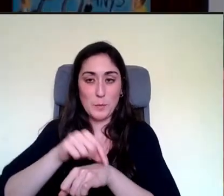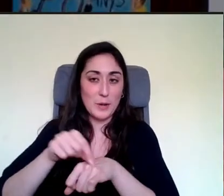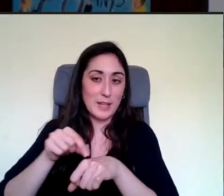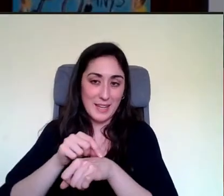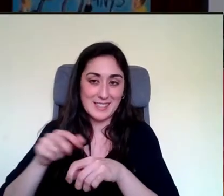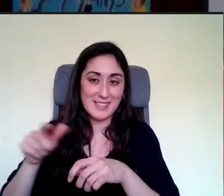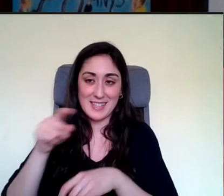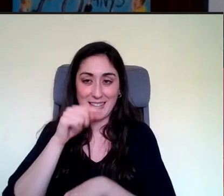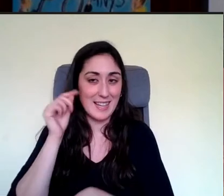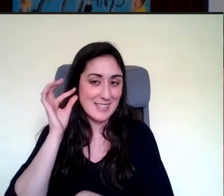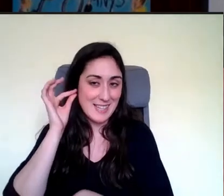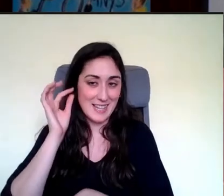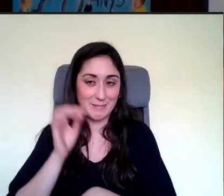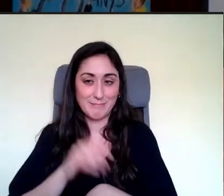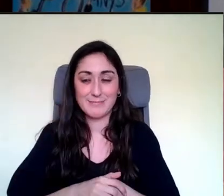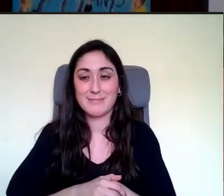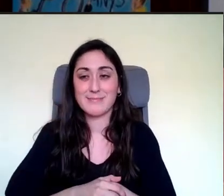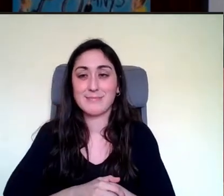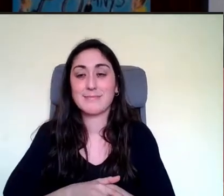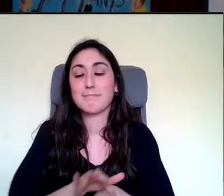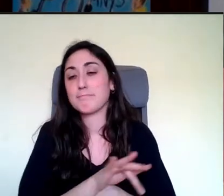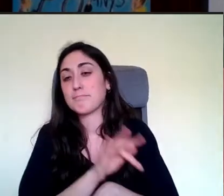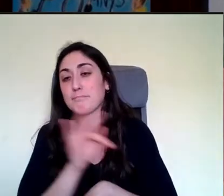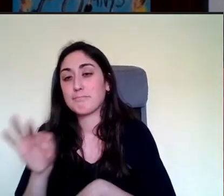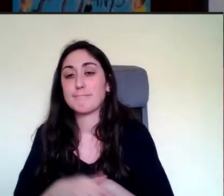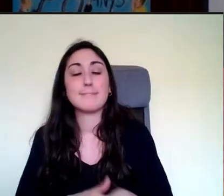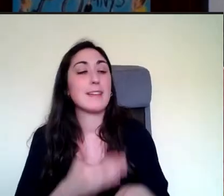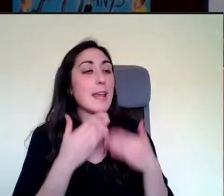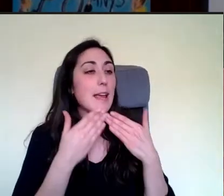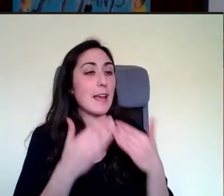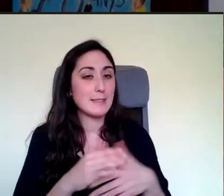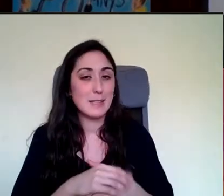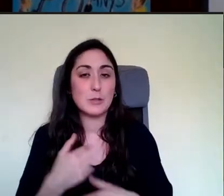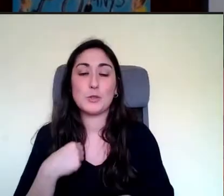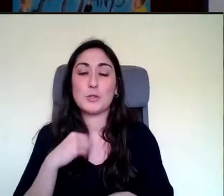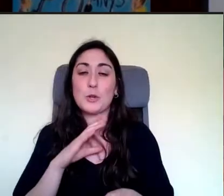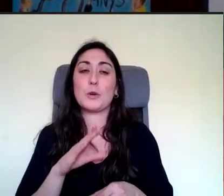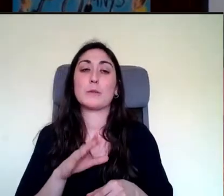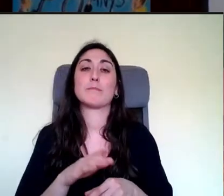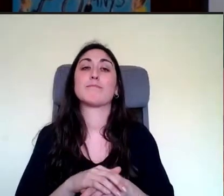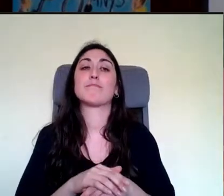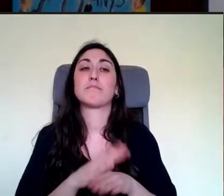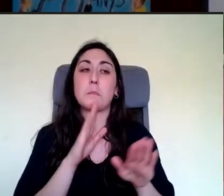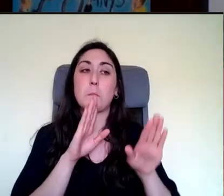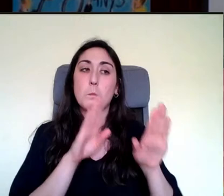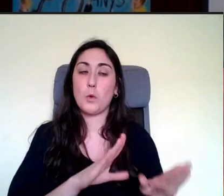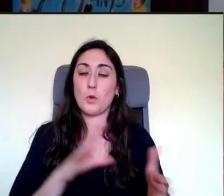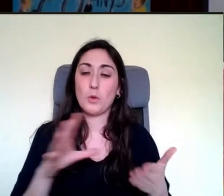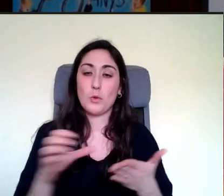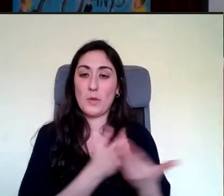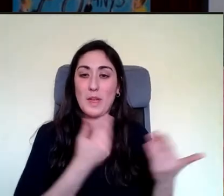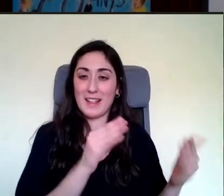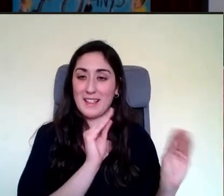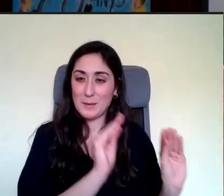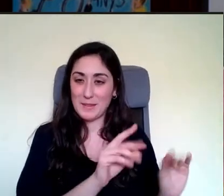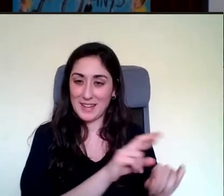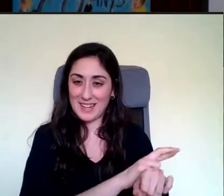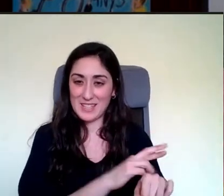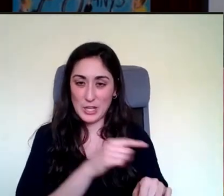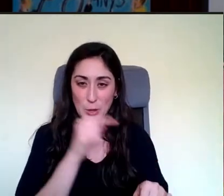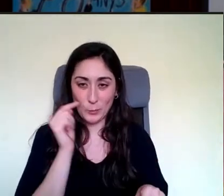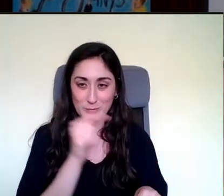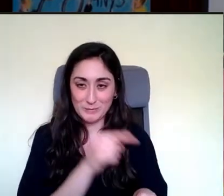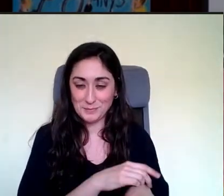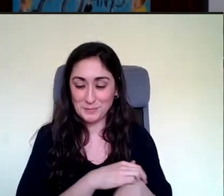Terrassa. Moltes gràcies, i em sumo plenament als agraïments expressats pel regidor. L'èxit de